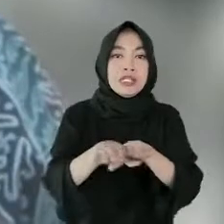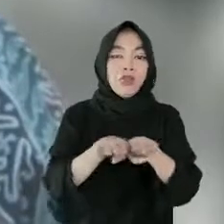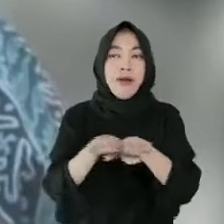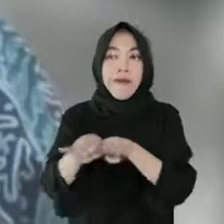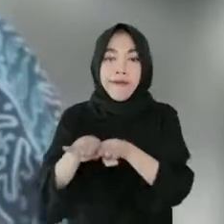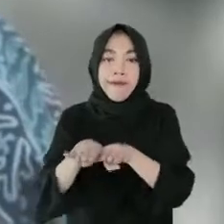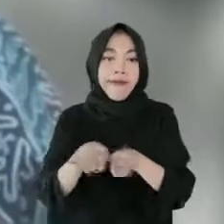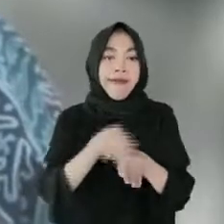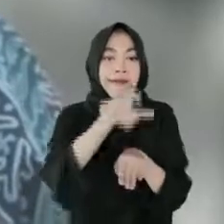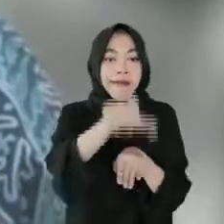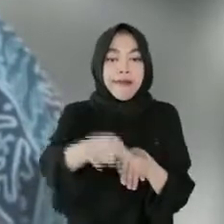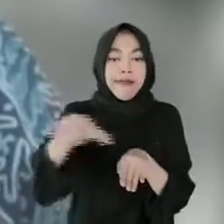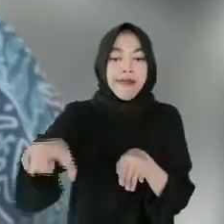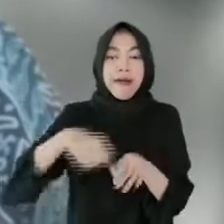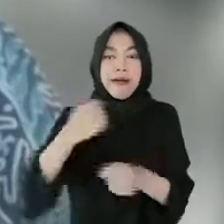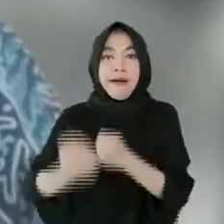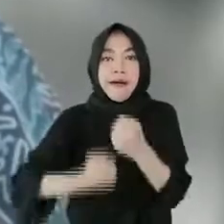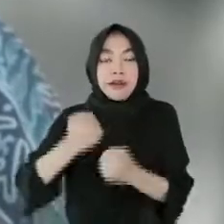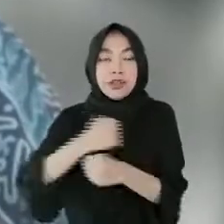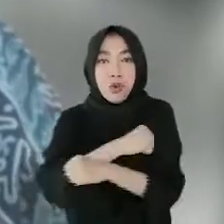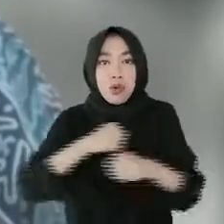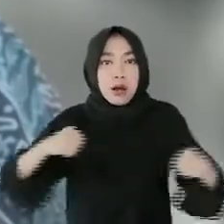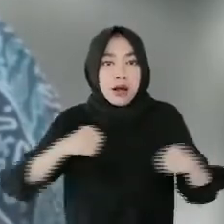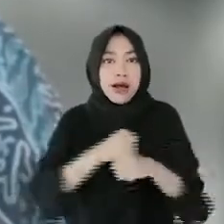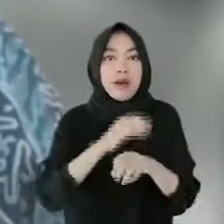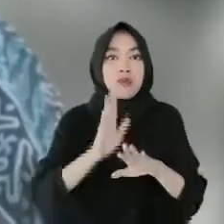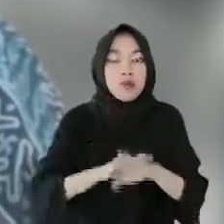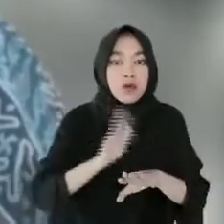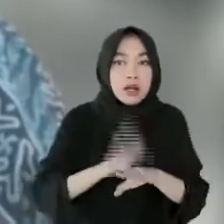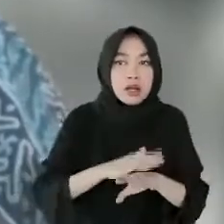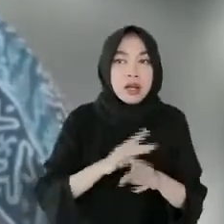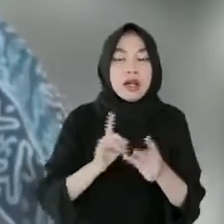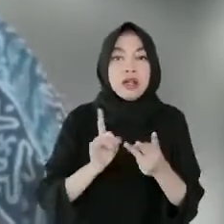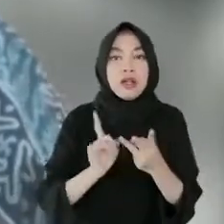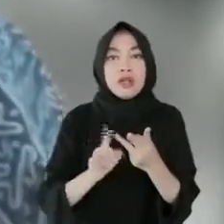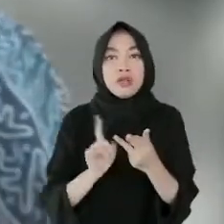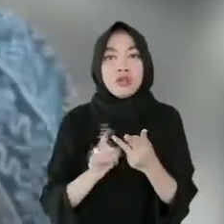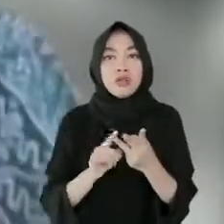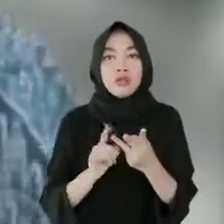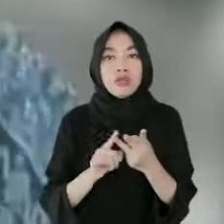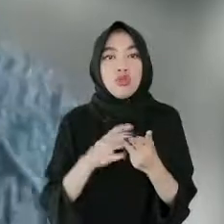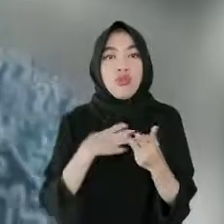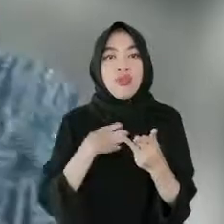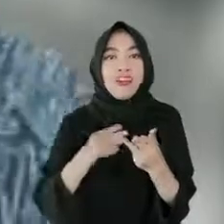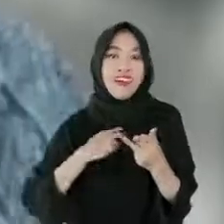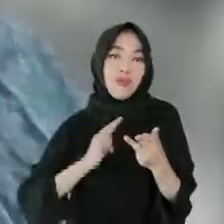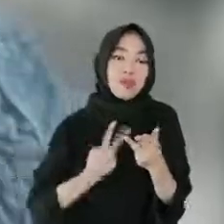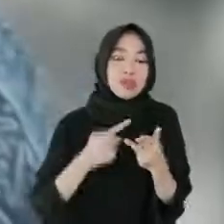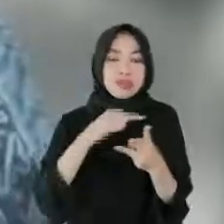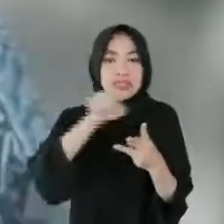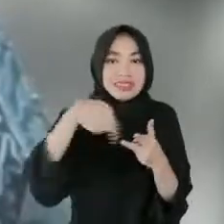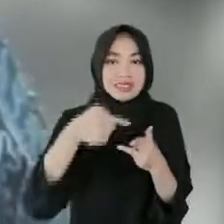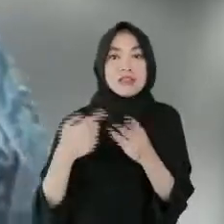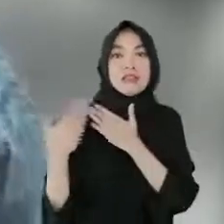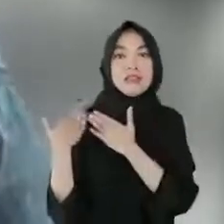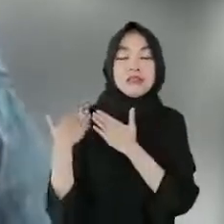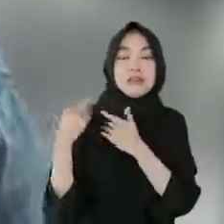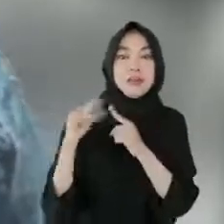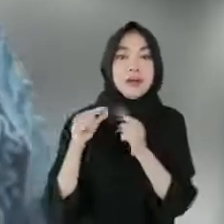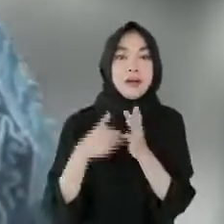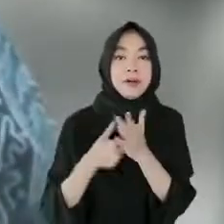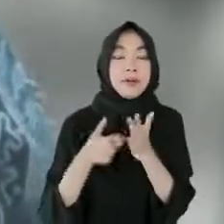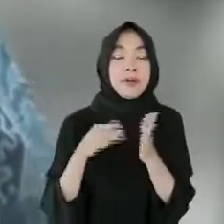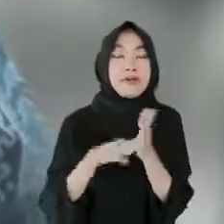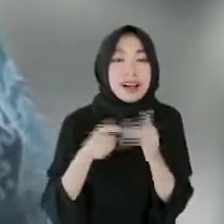kegiatan-kegiatan baik terkait olahraga kebudayaan dan ada polisi mental nah terkait dengan pohon ini